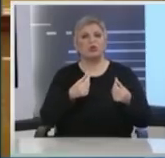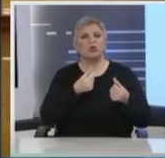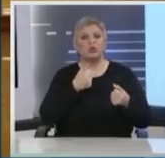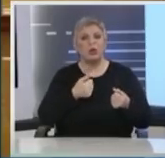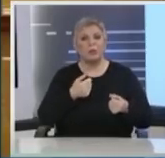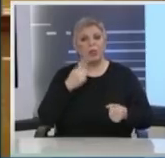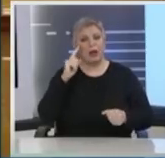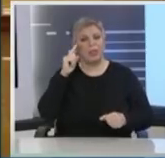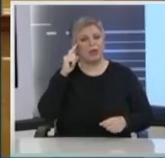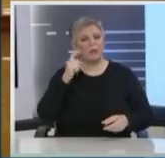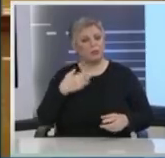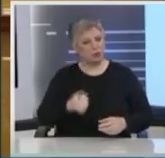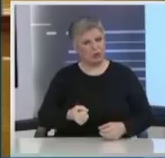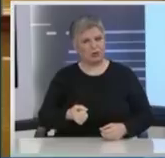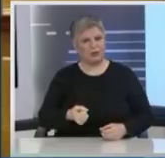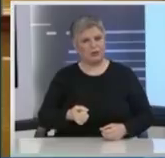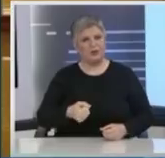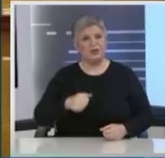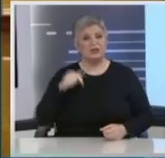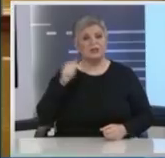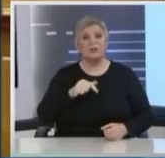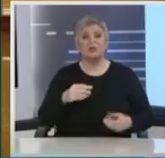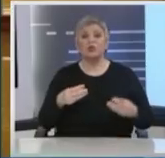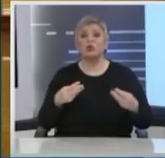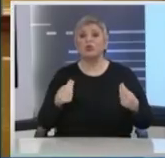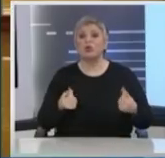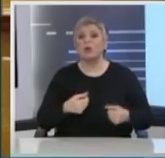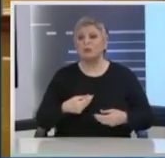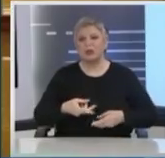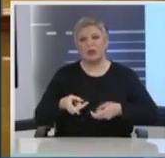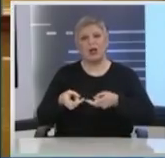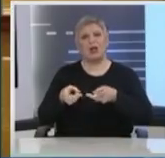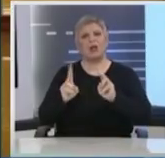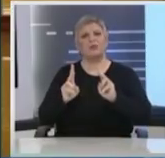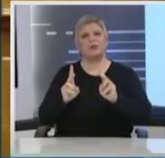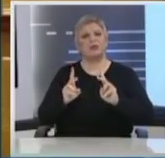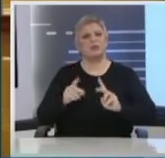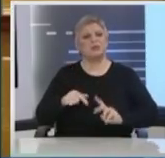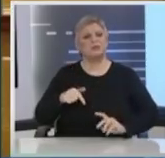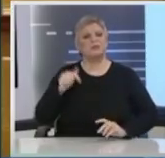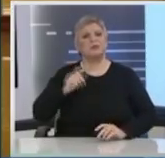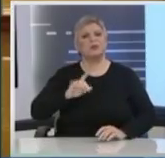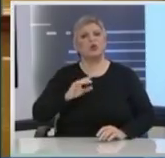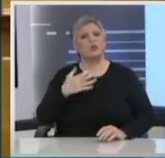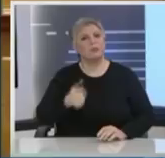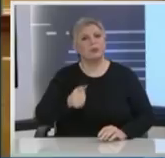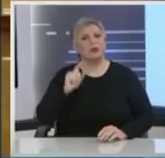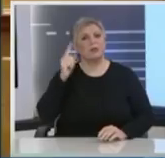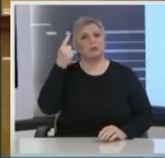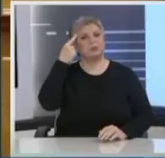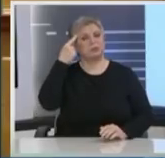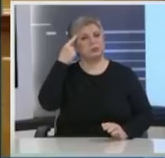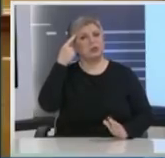ευρήματα. Διότι τέτοια ευρήματα δίνουν το δικαίωμα στον εμπνευστή του συγκεκριμένου